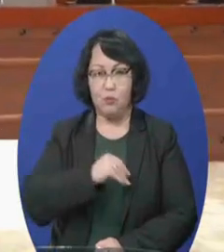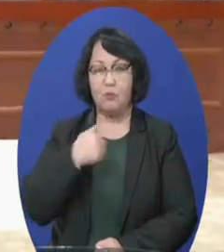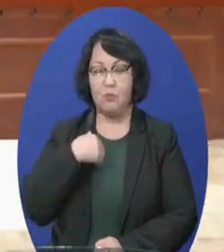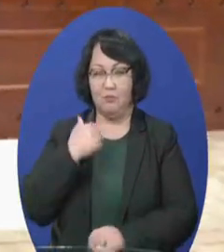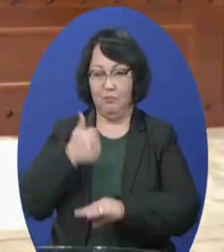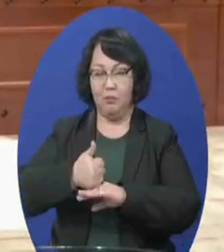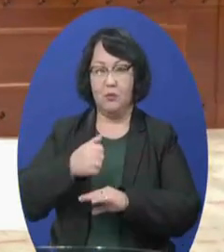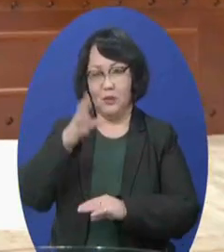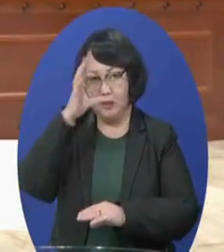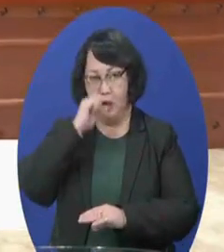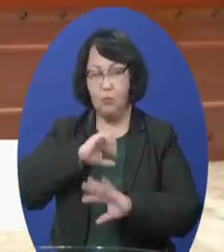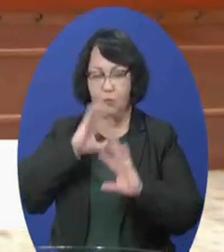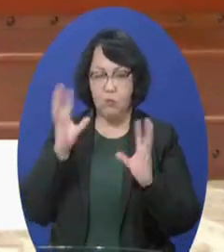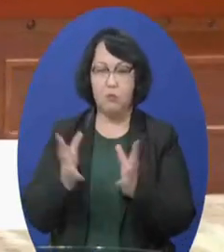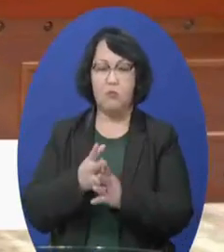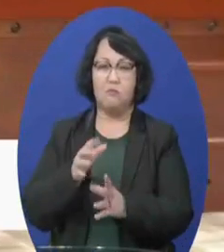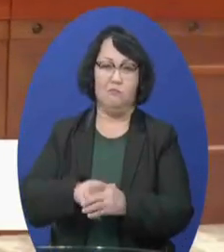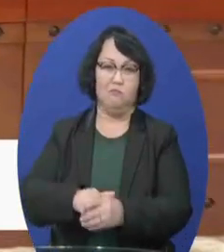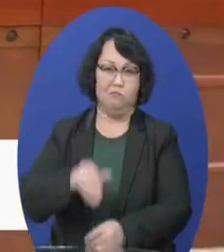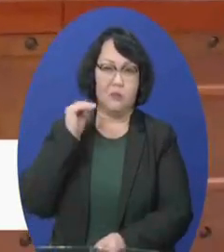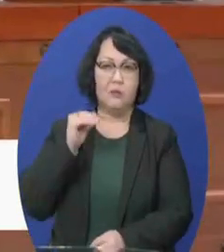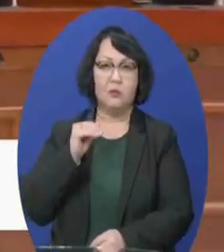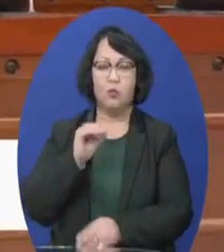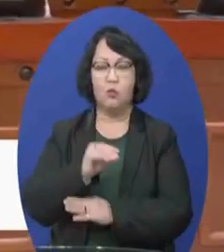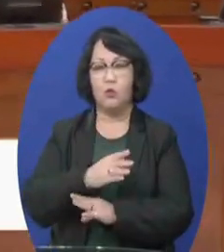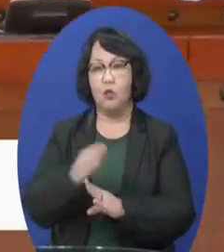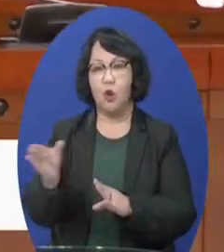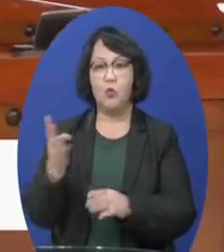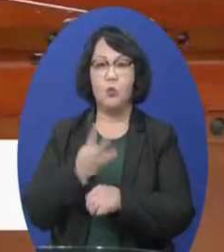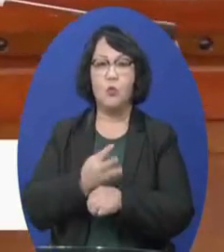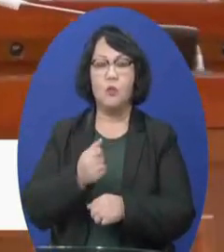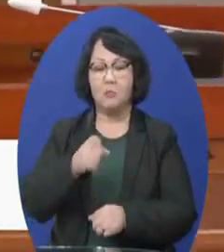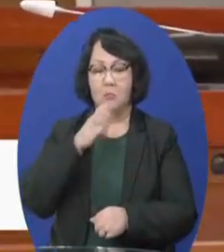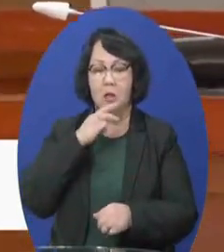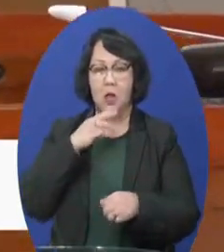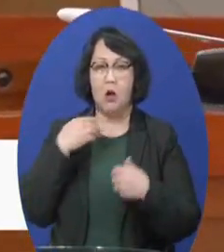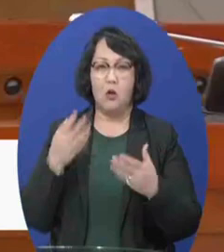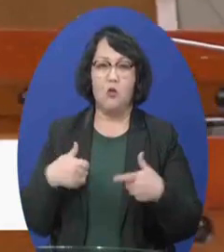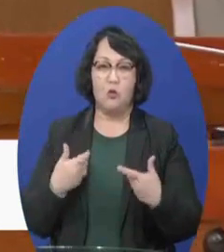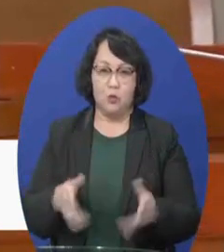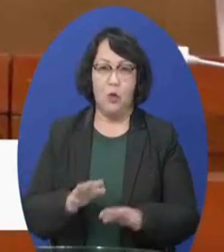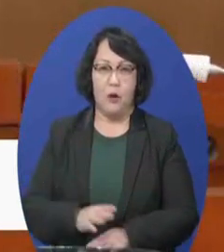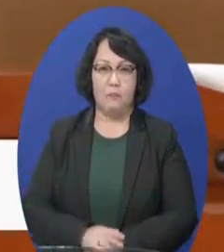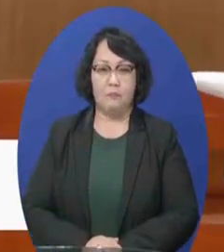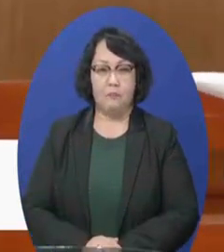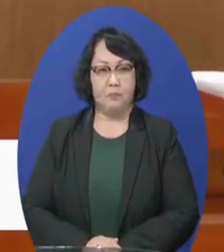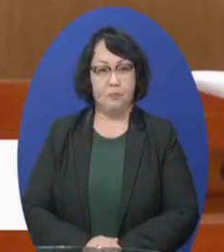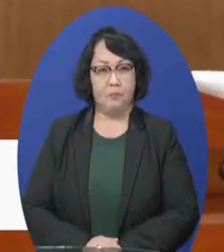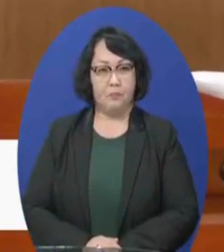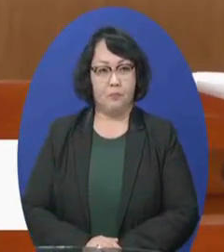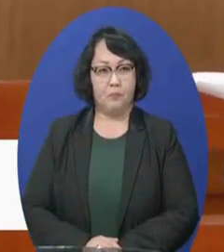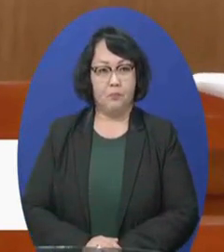ийм мэдээллийг бол үдээс хойш олон нийтэд мэдгдсэн юм. Ингээд үзэгчтэй эхлээд ерөнхий сайдын мэдээлэлээс хүргэе.